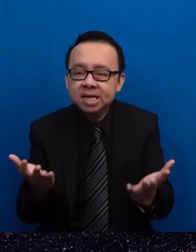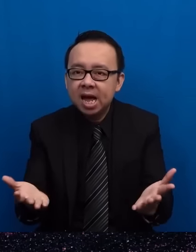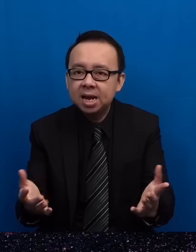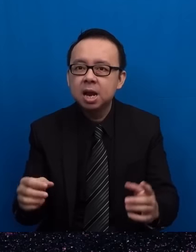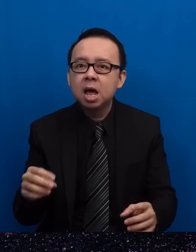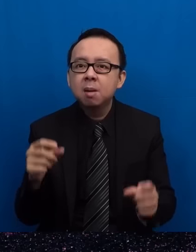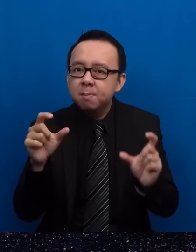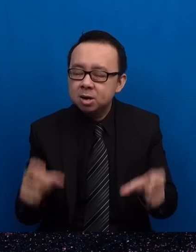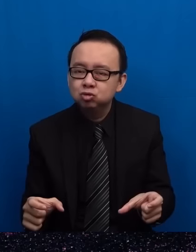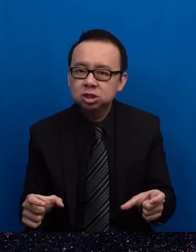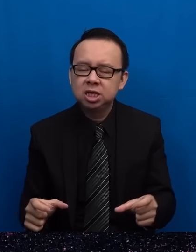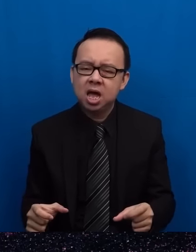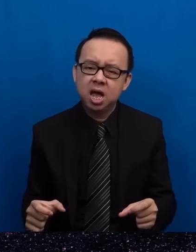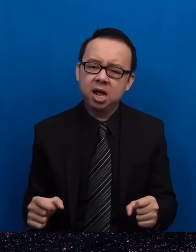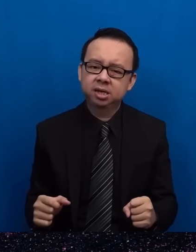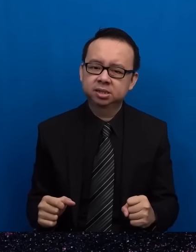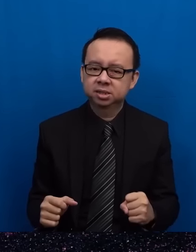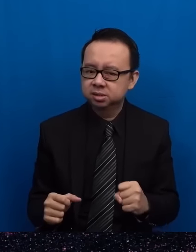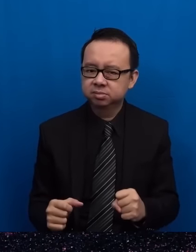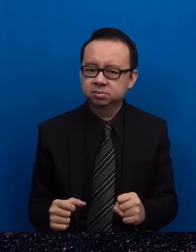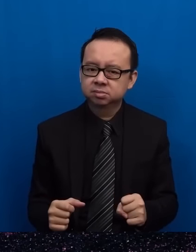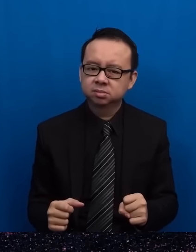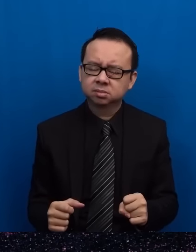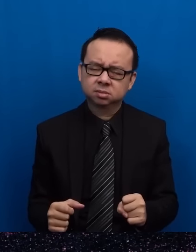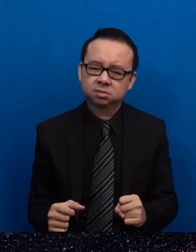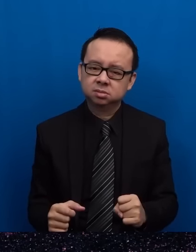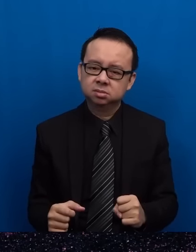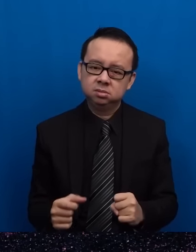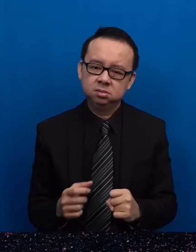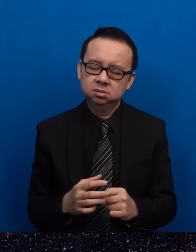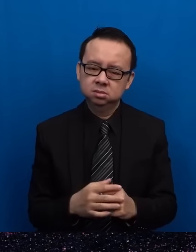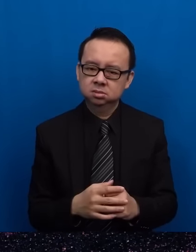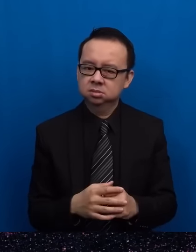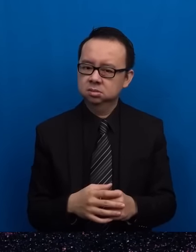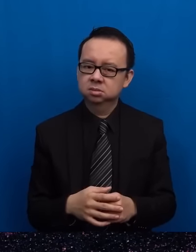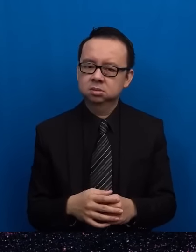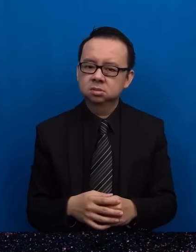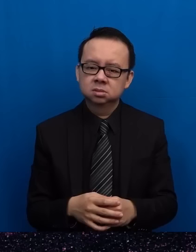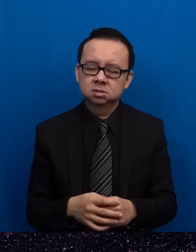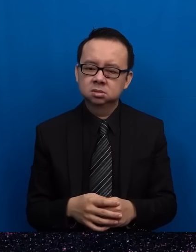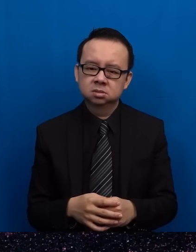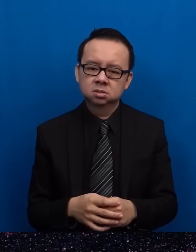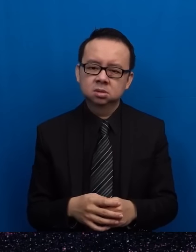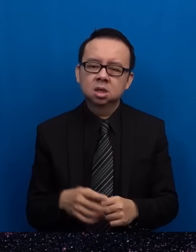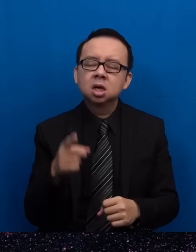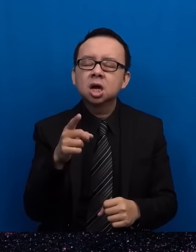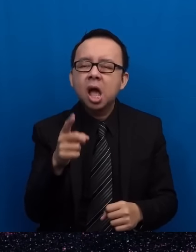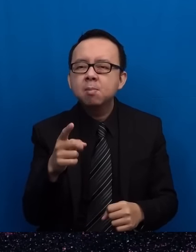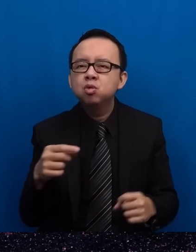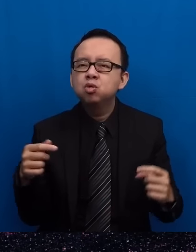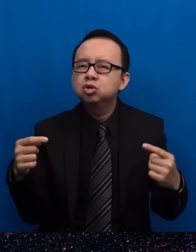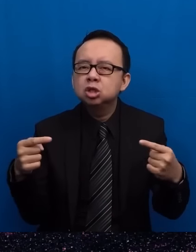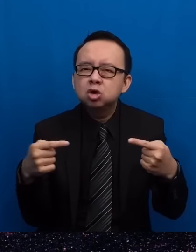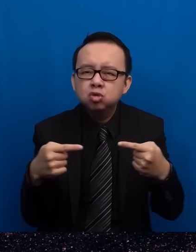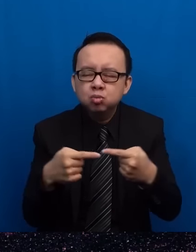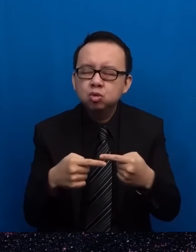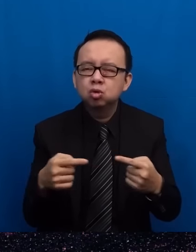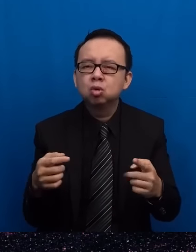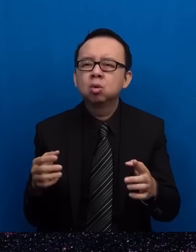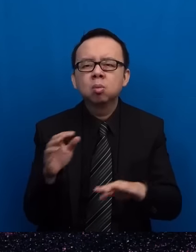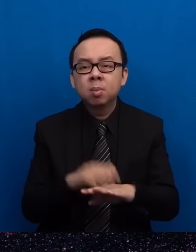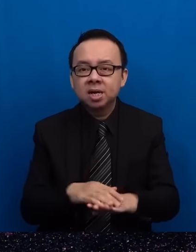dibukakan sebuah hubungan. Sana kamu berasosiasi, kamu terhubung, kamu terkonekkan